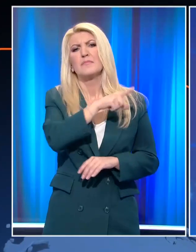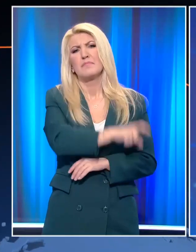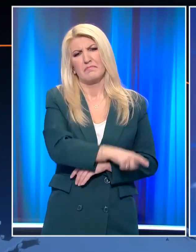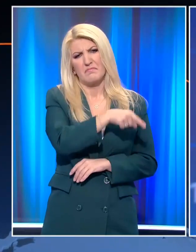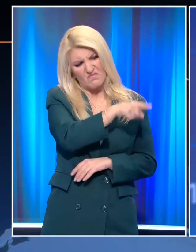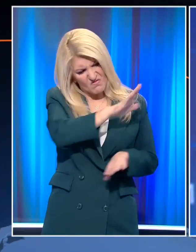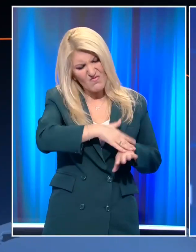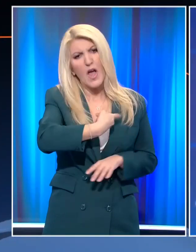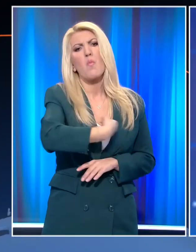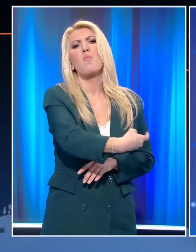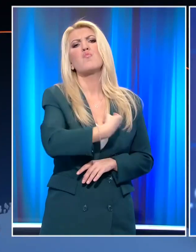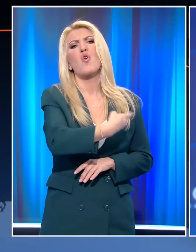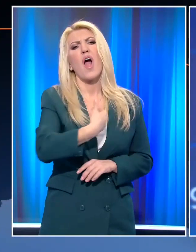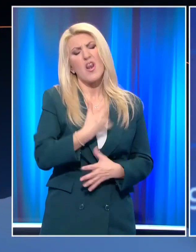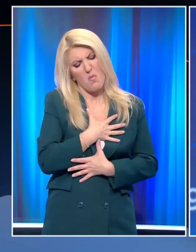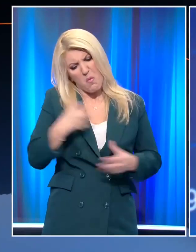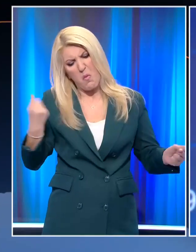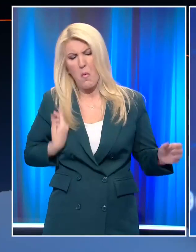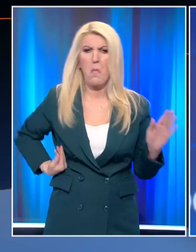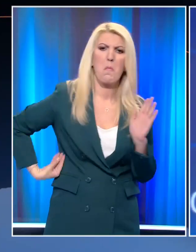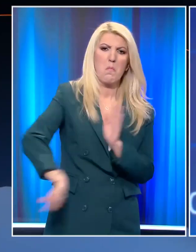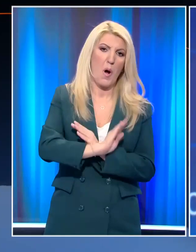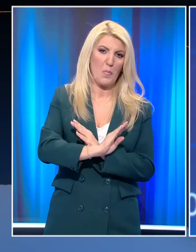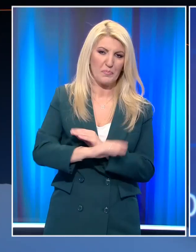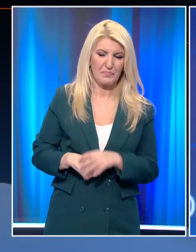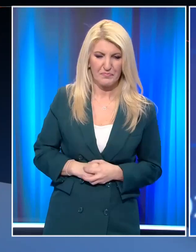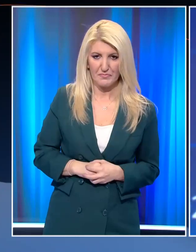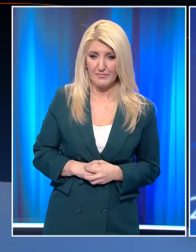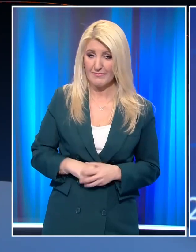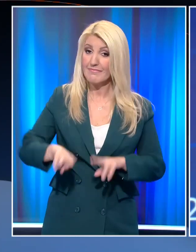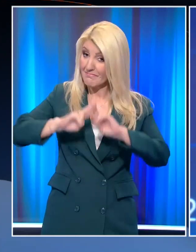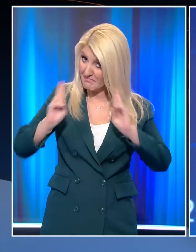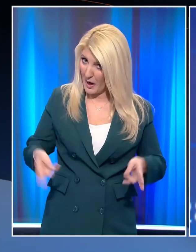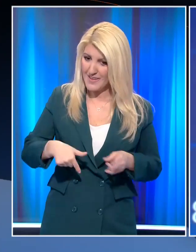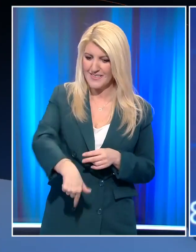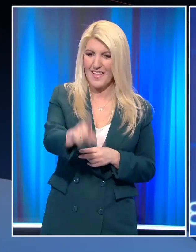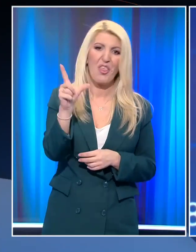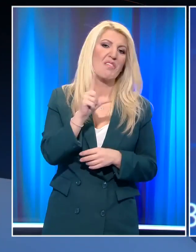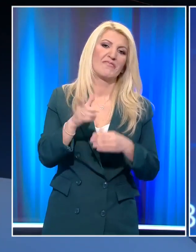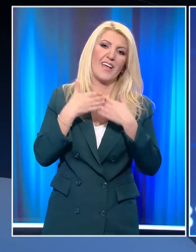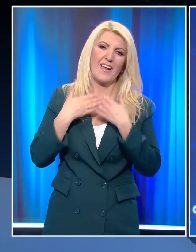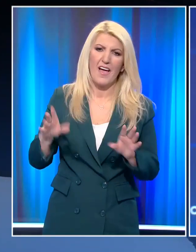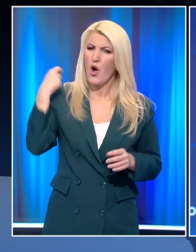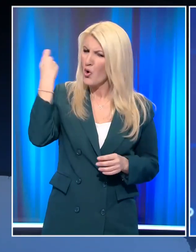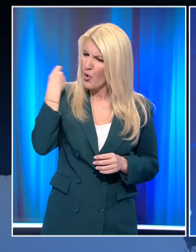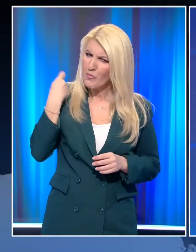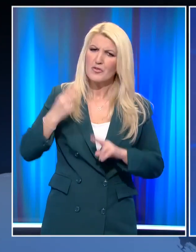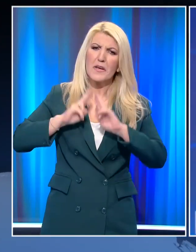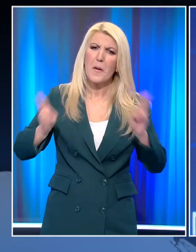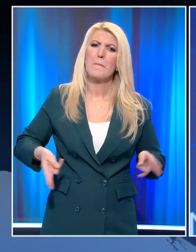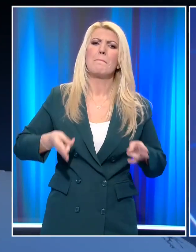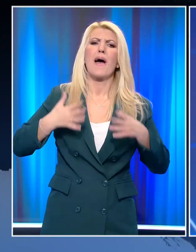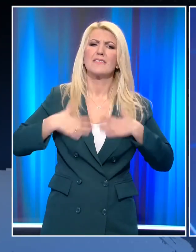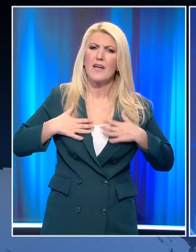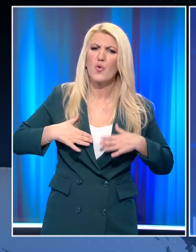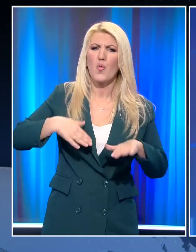Ανεβάζουν ρολά από Δευτέρα καταστήματα, κομμωτήρια, κέντρα αισθητικής και κτέως σε όλη τη χώρα, ακόμα και στις κόκκινες περιοχές, με τη μέθοδο